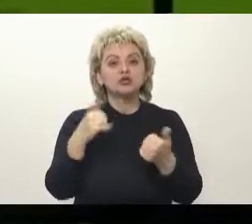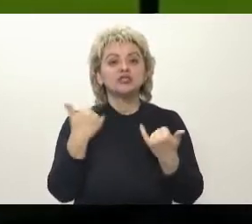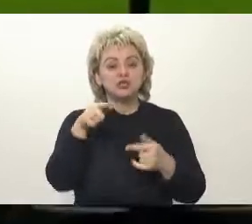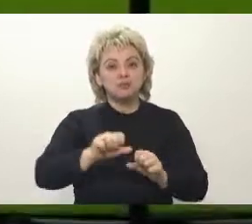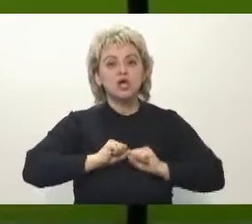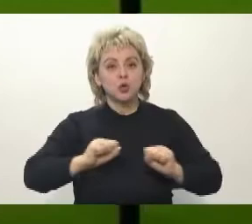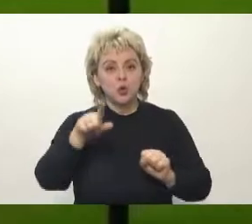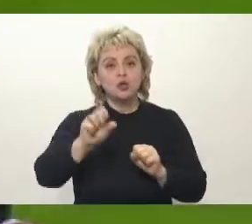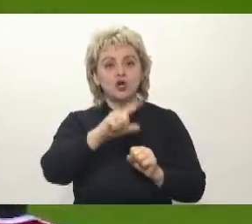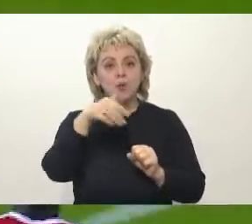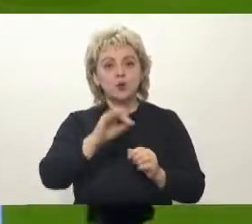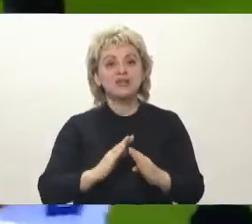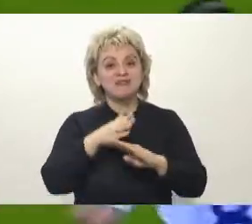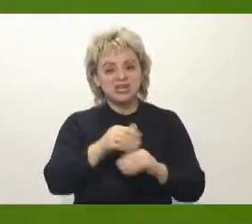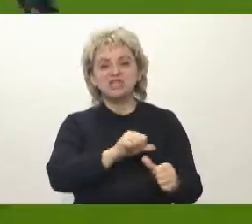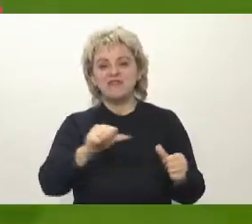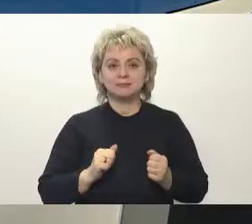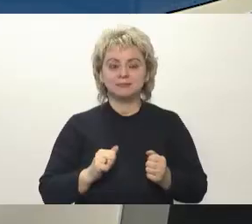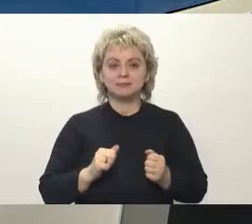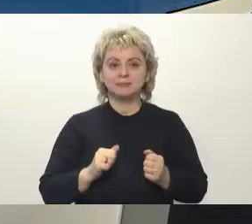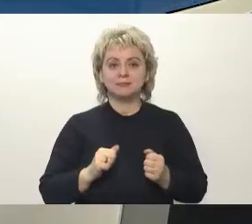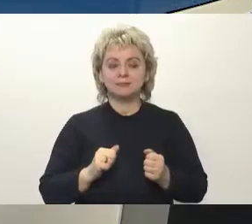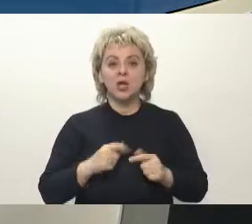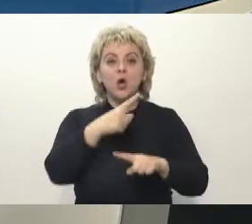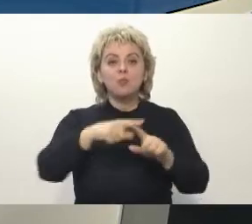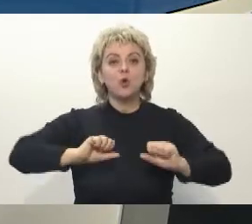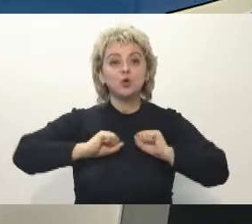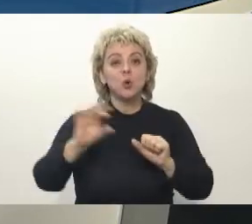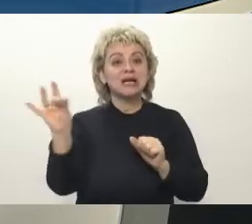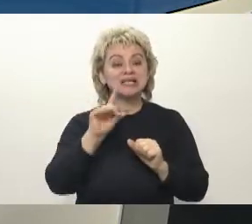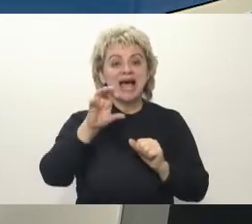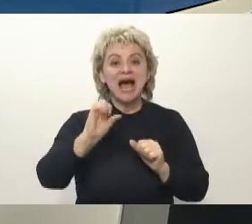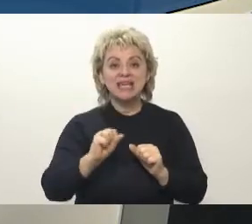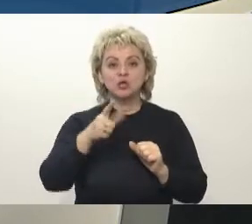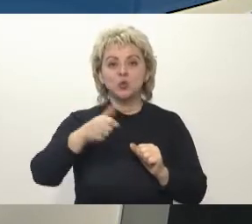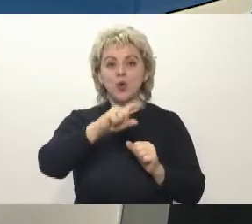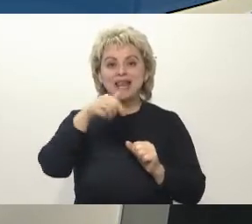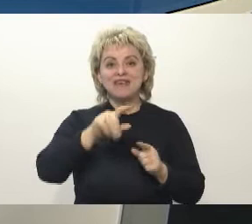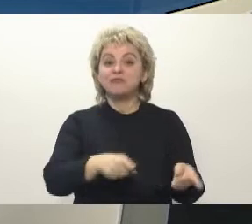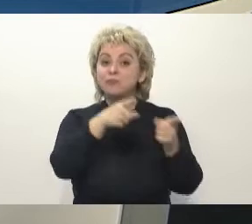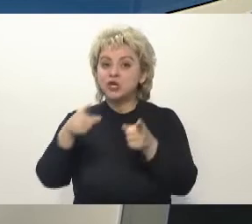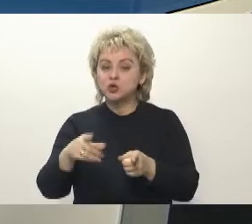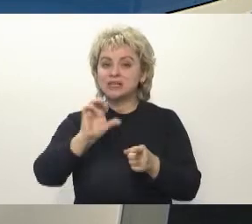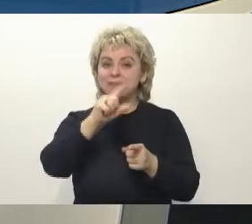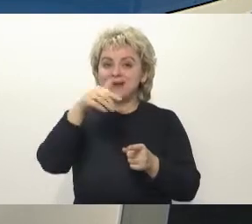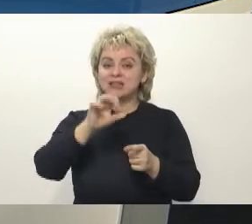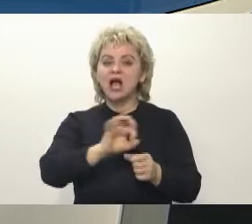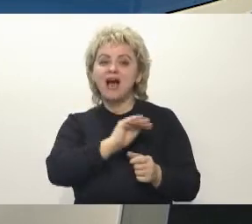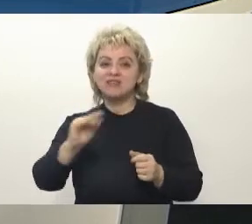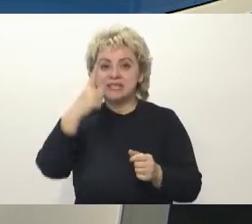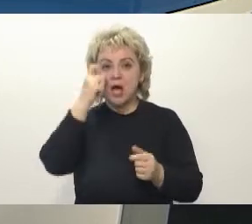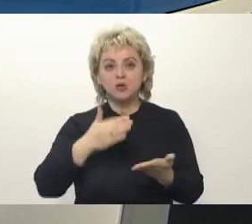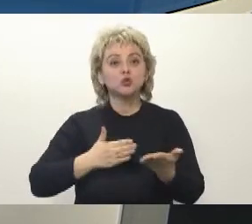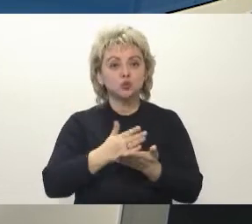уже герой Шамуродов выйдет в основе. Полузащитник Ростова Аяз Гулиев перешел в «Спартак», официально